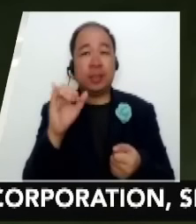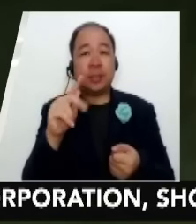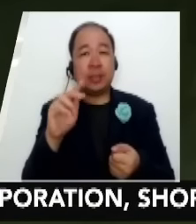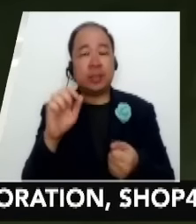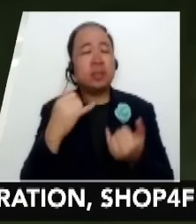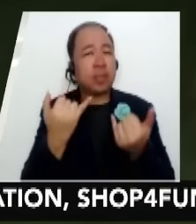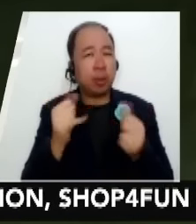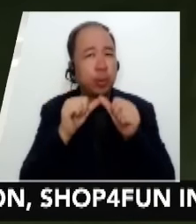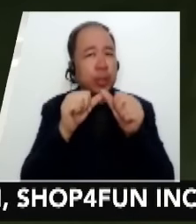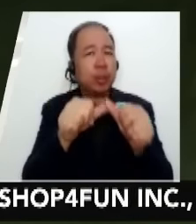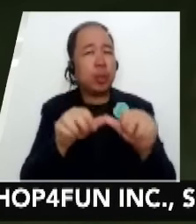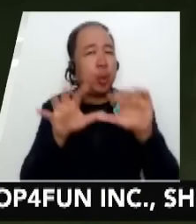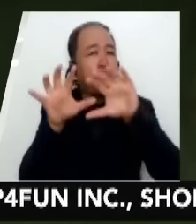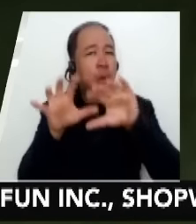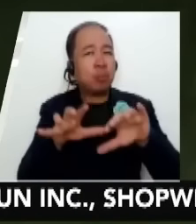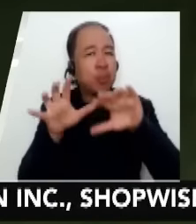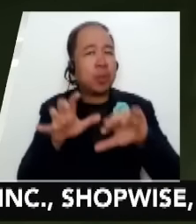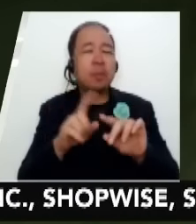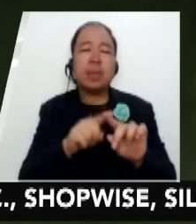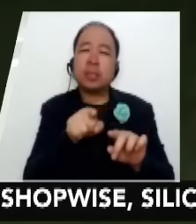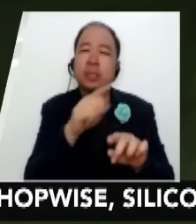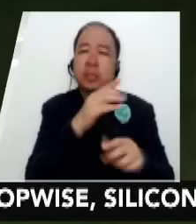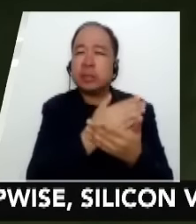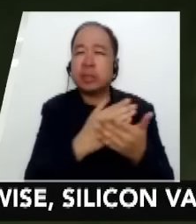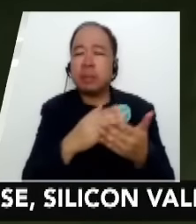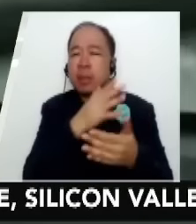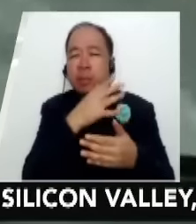magsasaka natin ay wala na talagang aanihin.